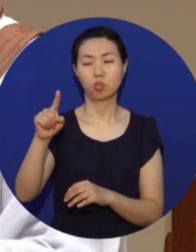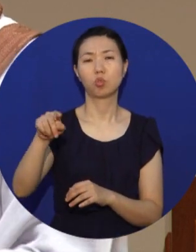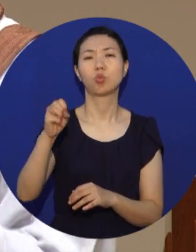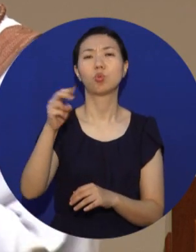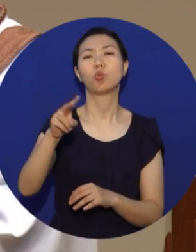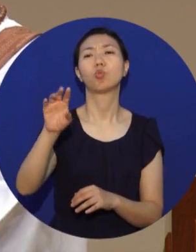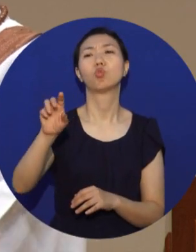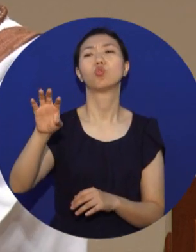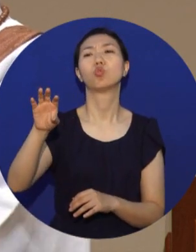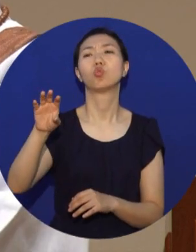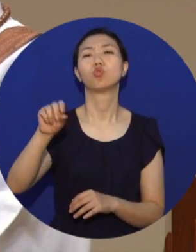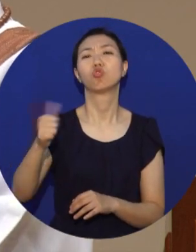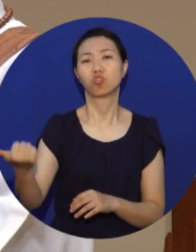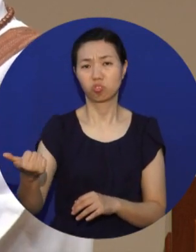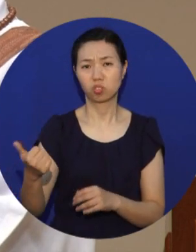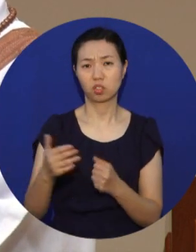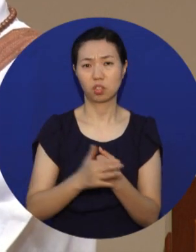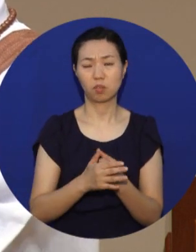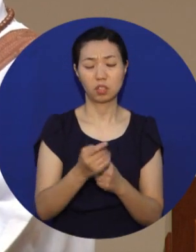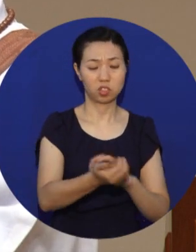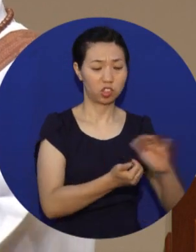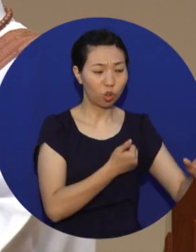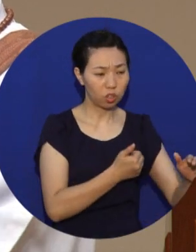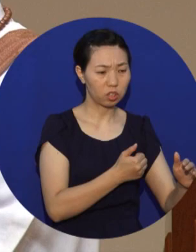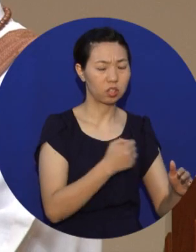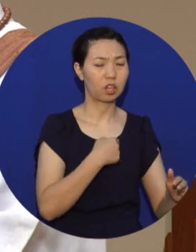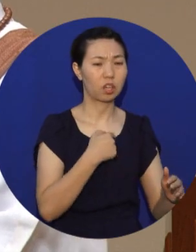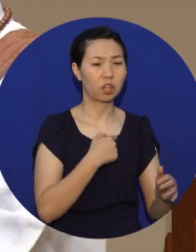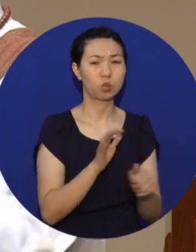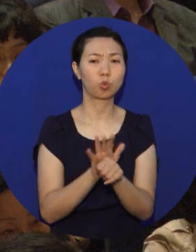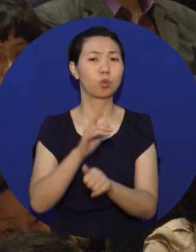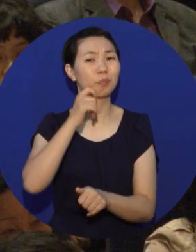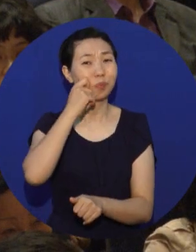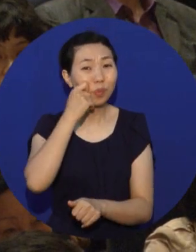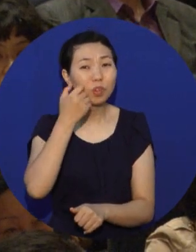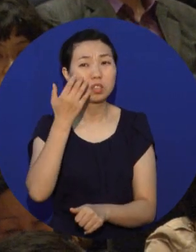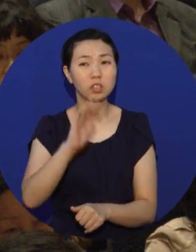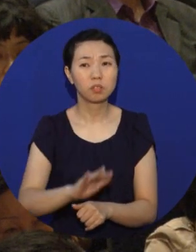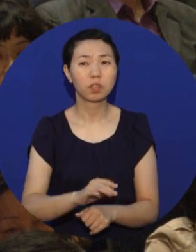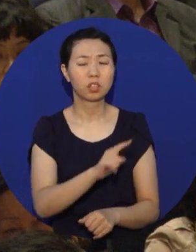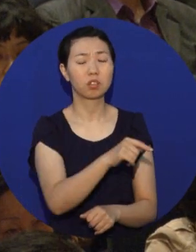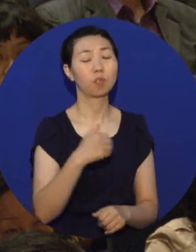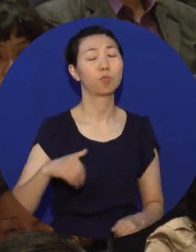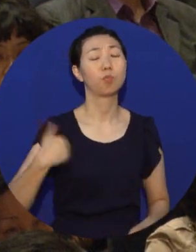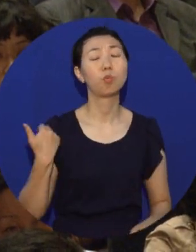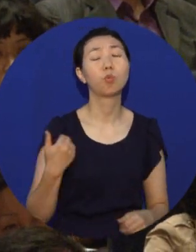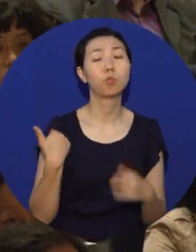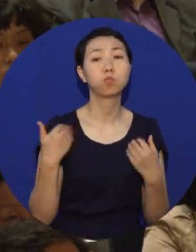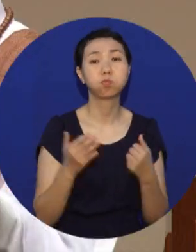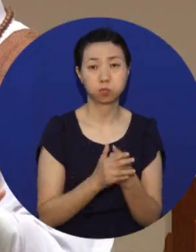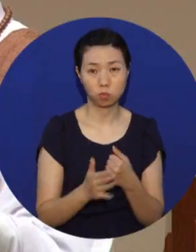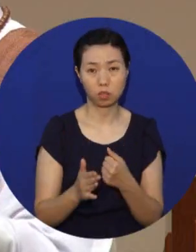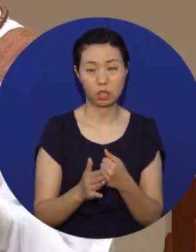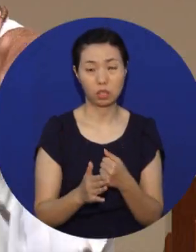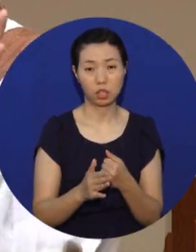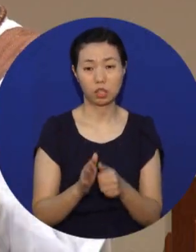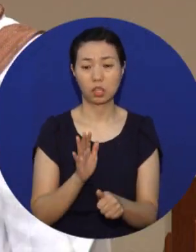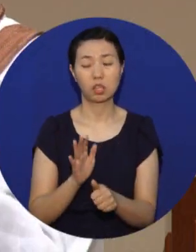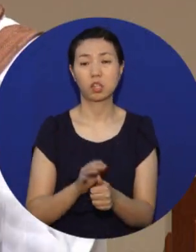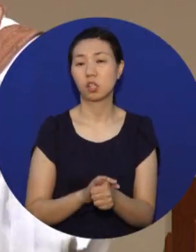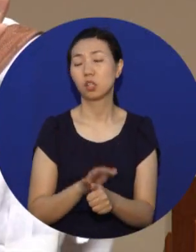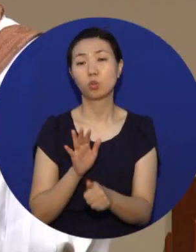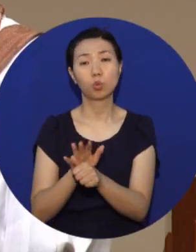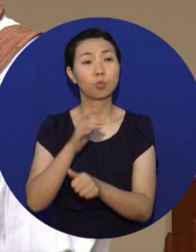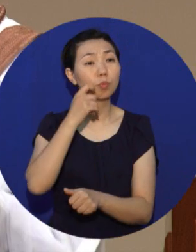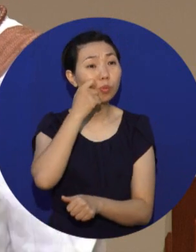그거 막으려고 그 전에 건 내가 못 막았지만은 뒤에 거는 이제 그때는 몰라 가지고 못 막았지만 뒤에 거는 알았기 때문에 미리